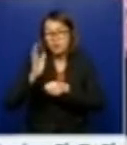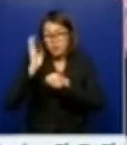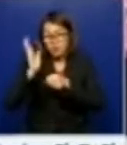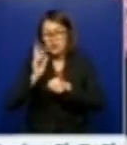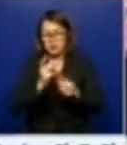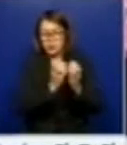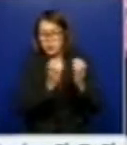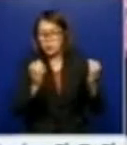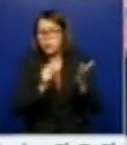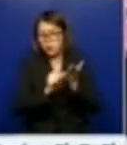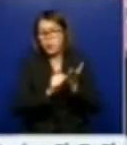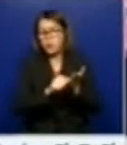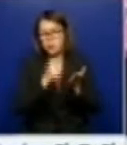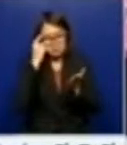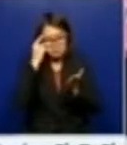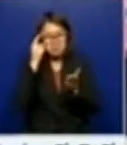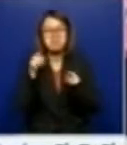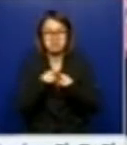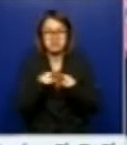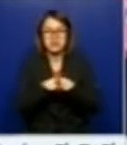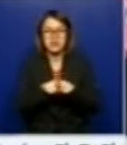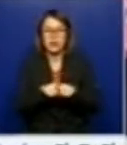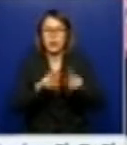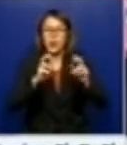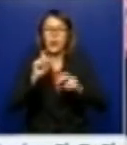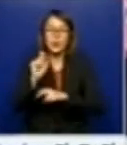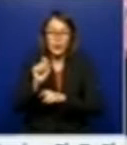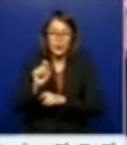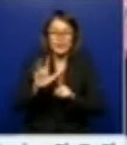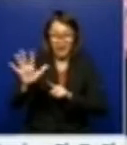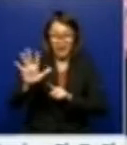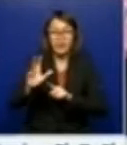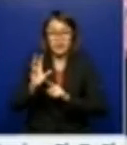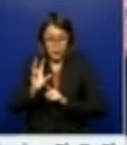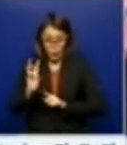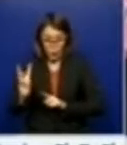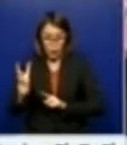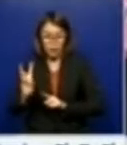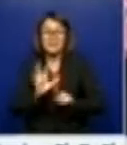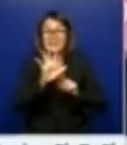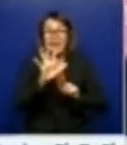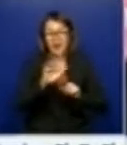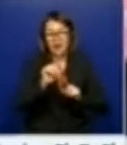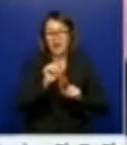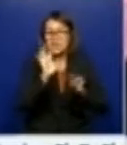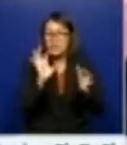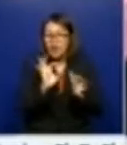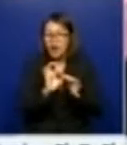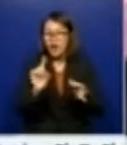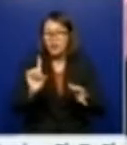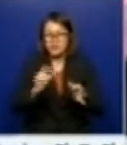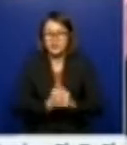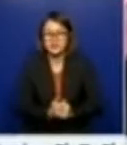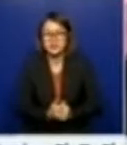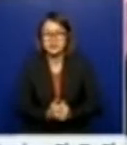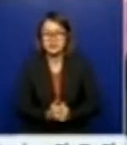ญเรื่องด่วนที่5กับที่6เรื่องด่วนที่5ก็คือเรื่องของการ